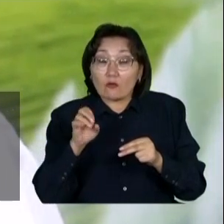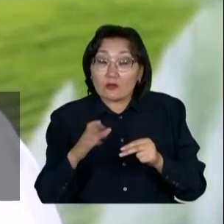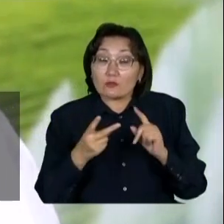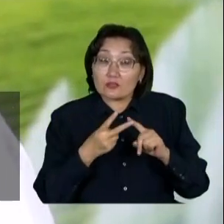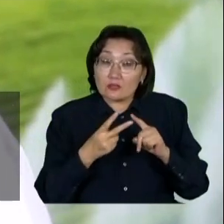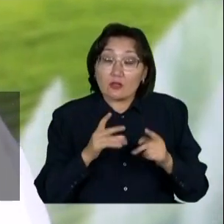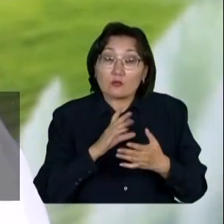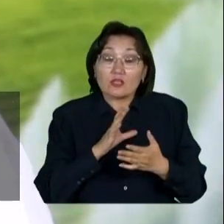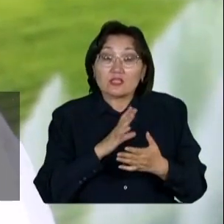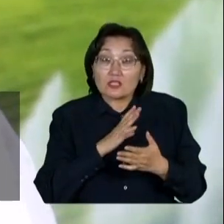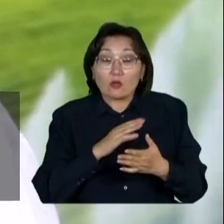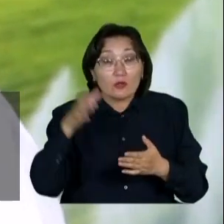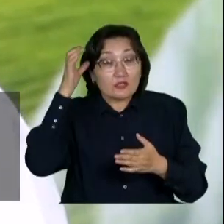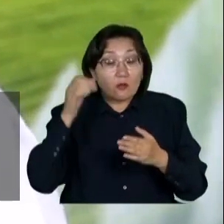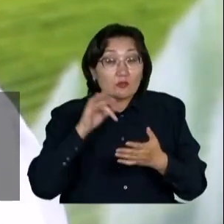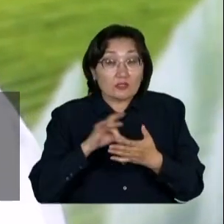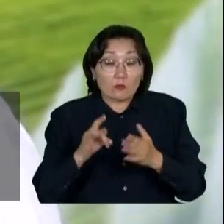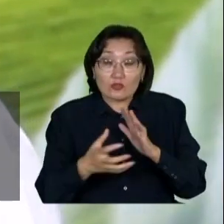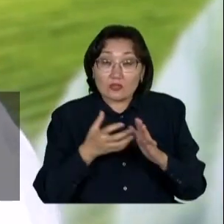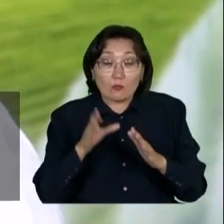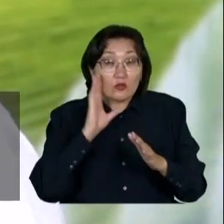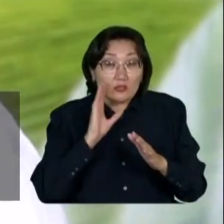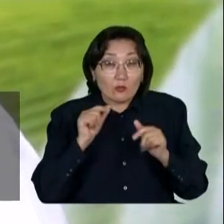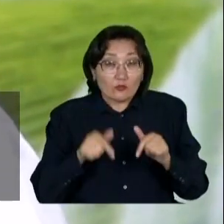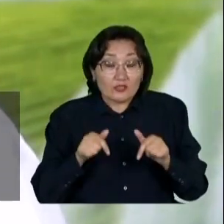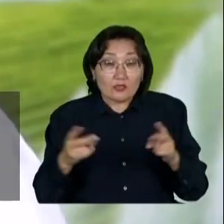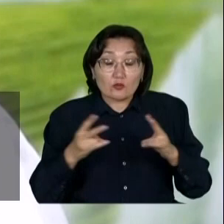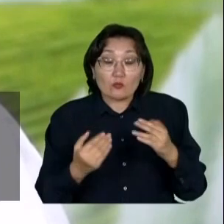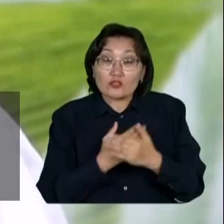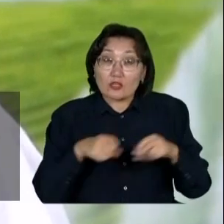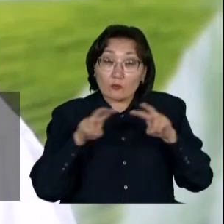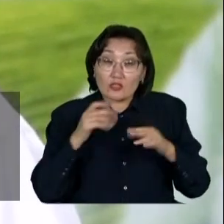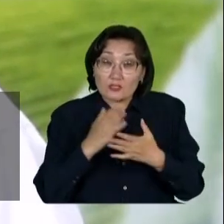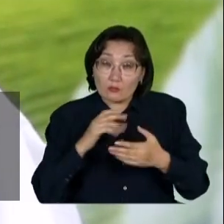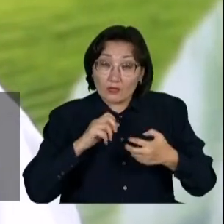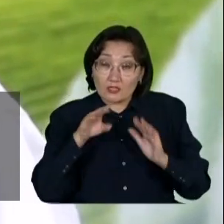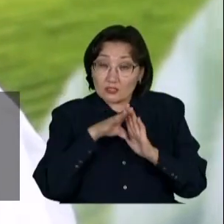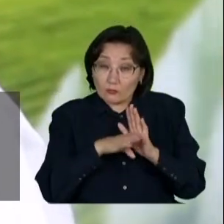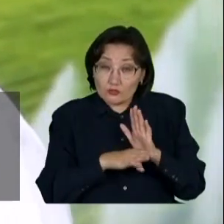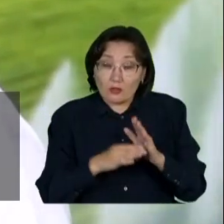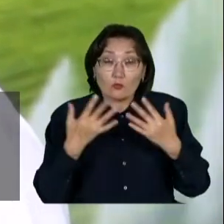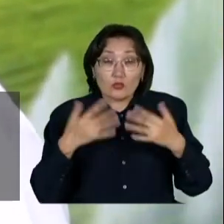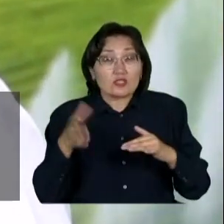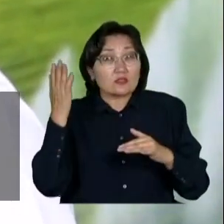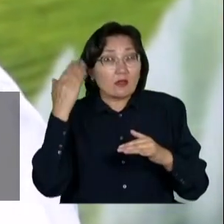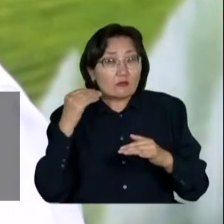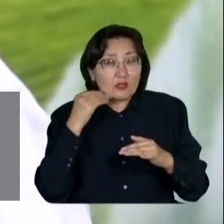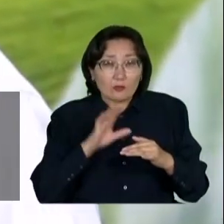должны быть образовательные центры. А что касается дефицита воды, то тут нужно пересматривать имеющиеся программы, так как они уже давно